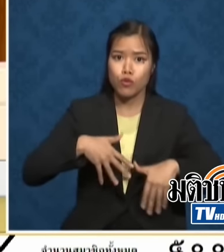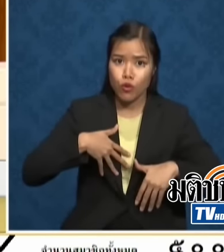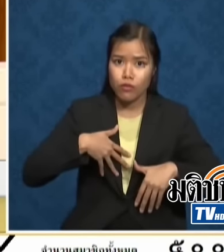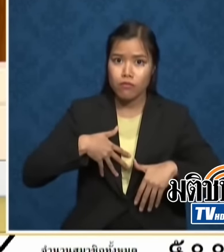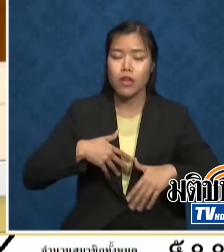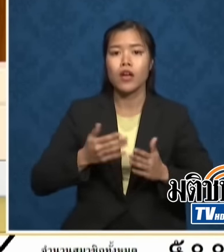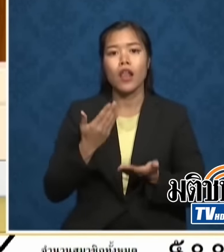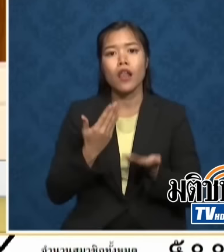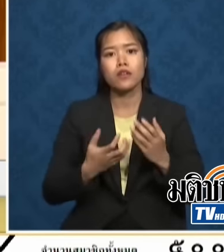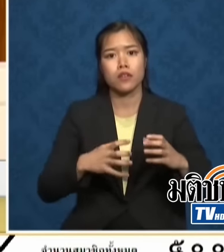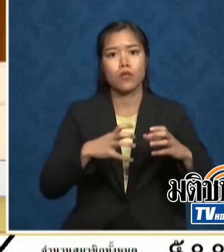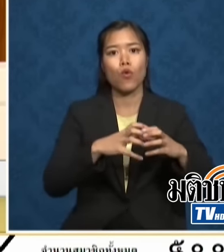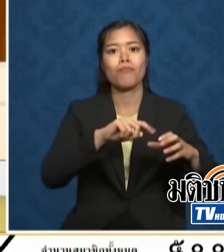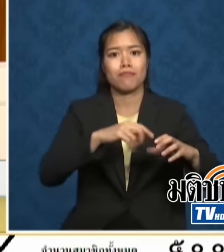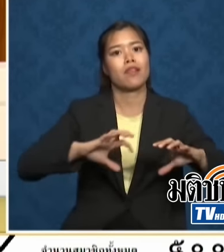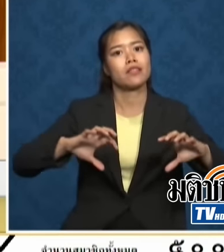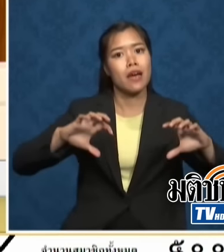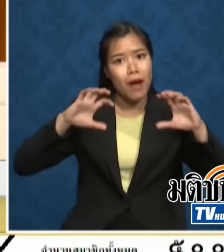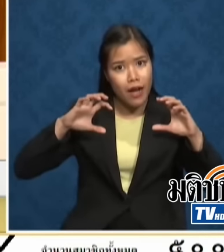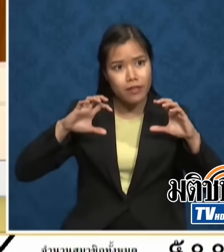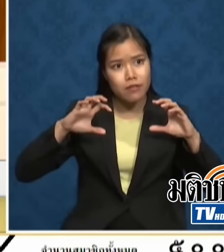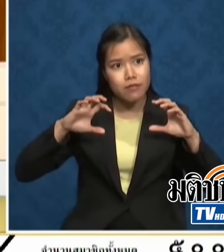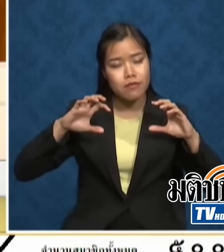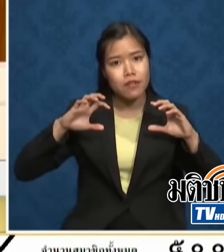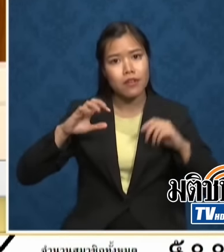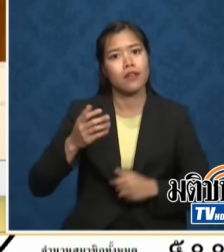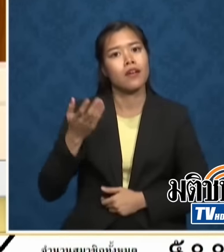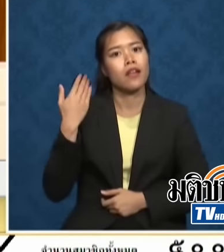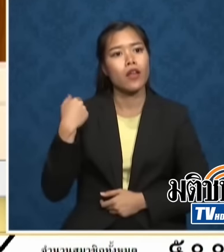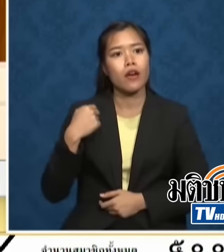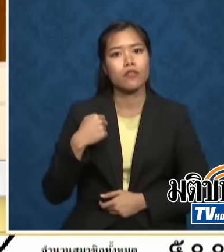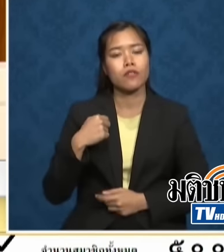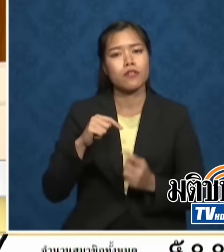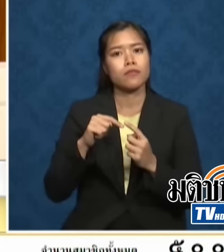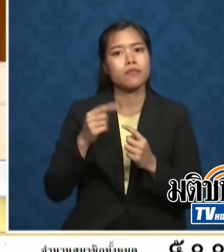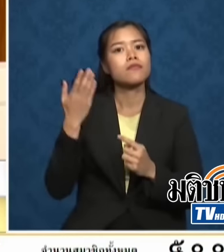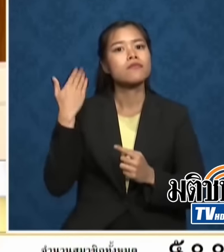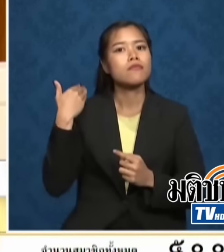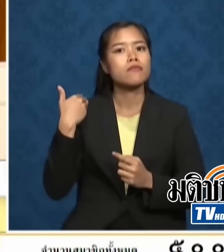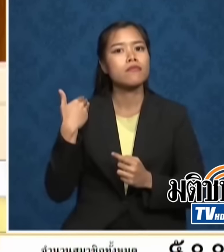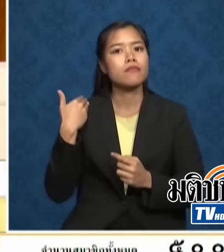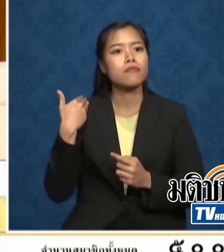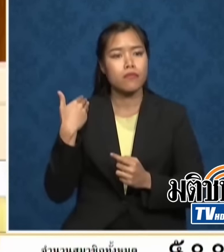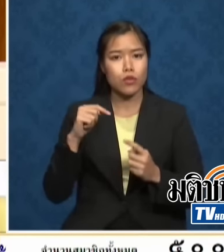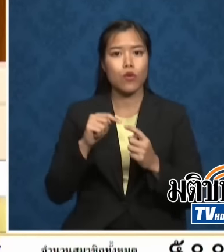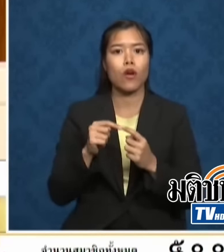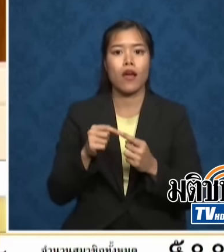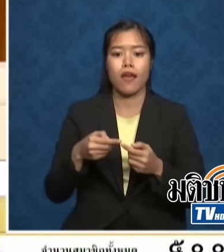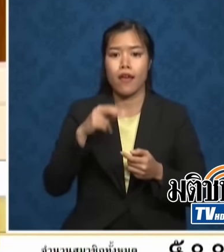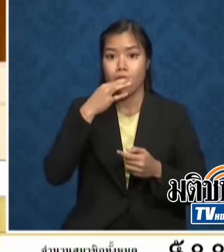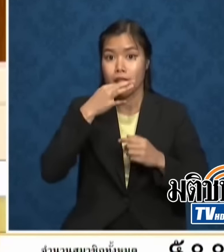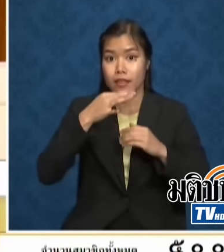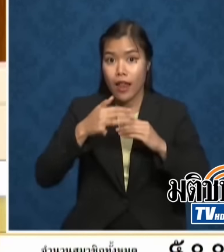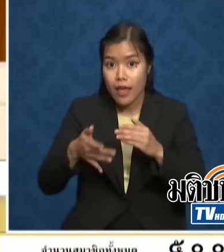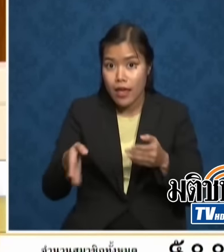รัฐบาลนะครับหลายๆท่านอย่างล่าสุดนี่ครับผมเดินทางไปนะครับปฏิบัติการปิดอ่าวที่จังหวัดชุมพ